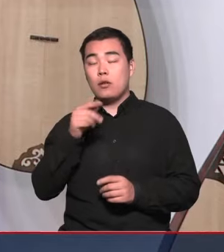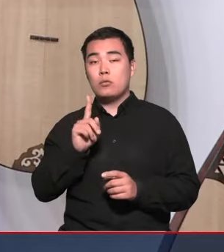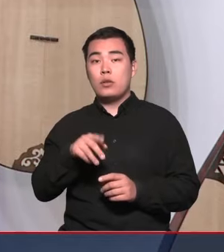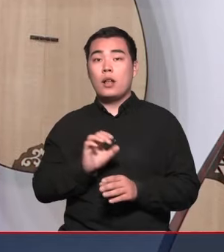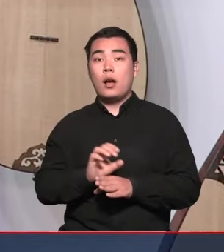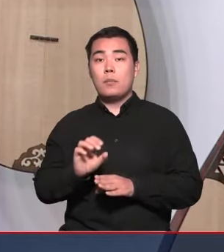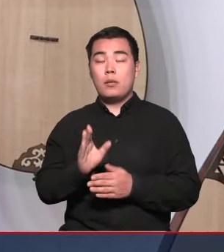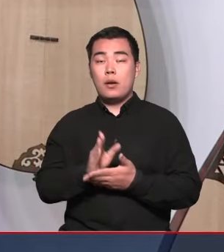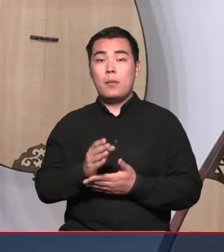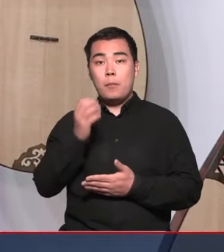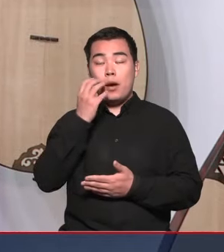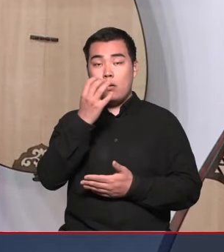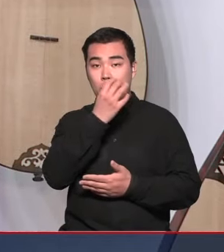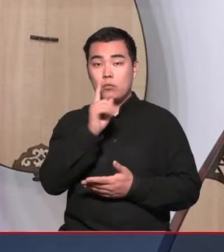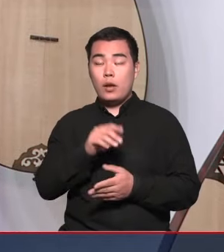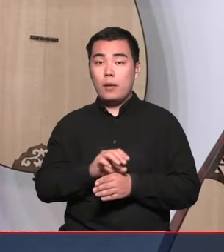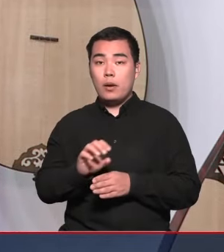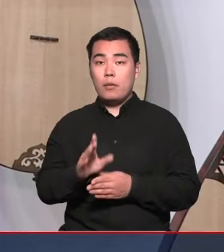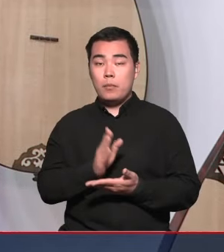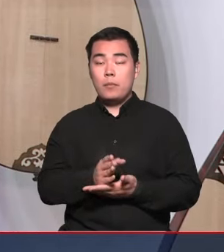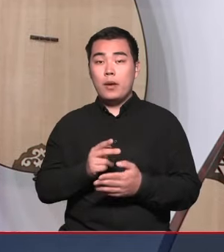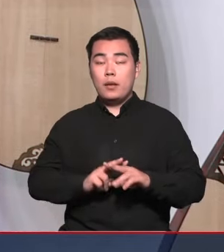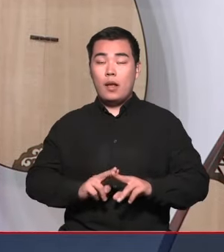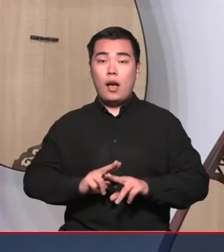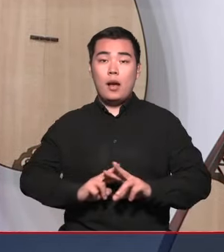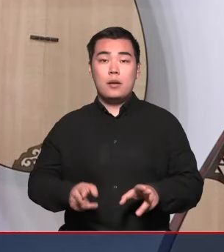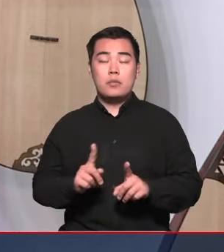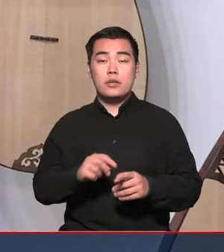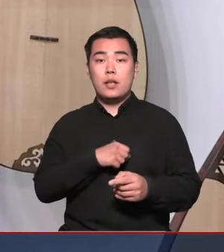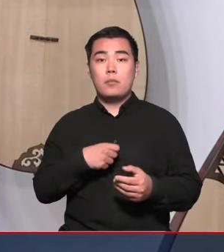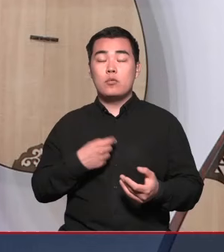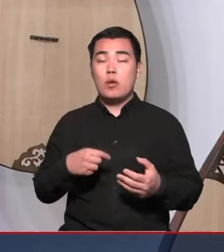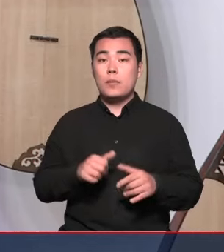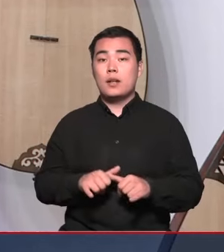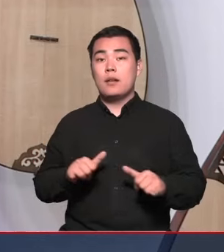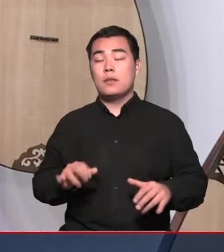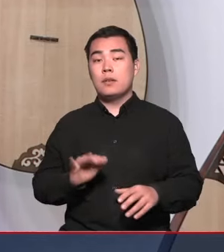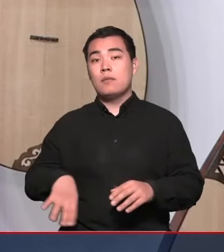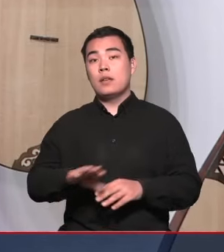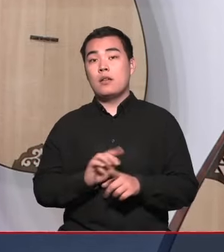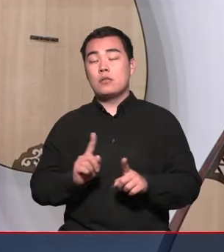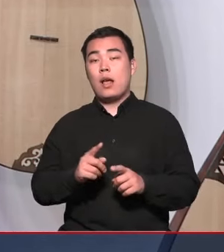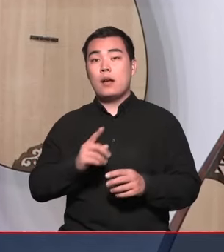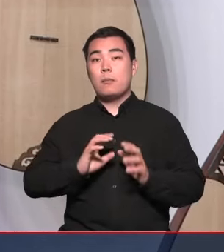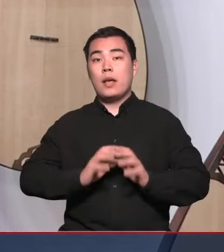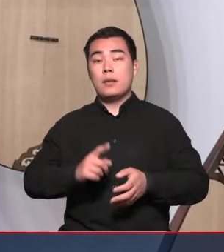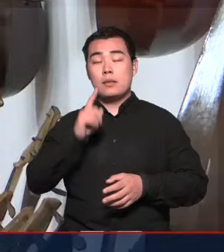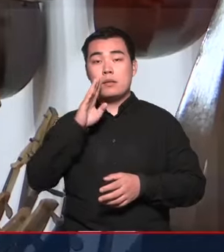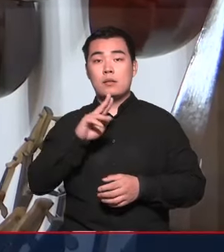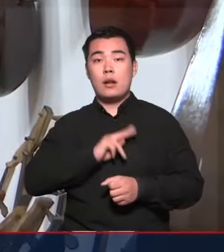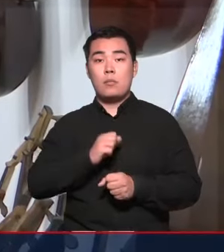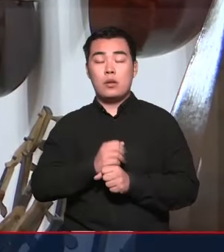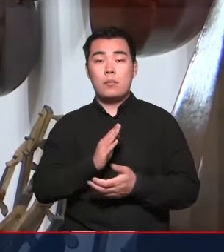жібереміз, Монголияға көп жібереміз. Сол сияқты өзіміз шықпасақ та домбыраны дамытып, барынша әлемге таратуға тырысып